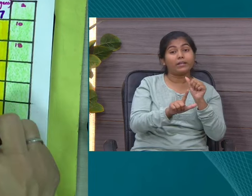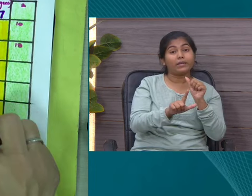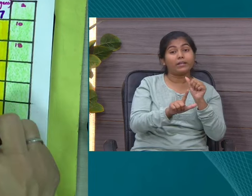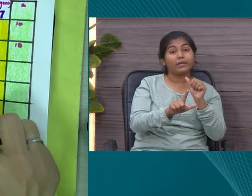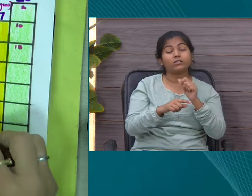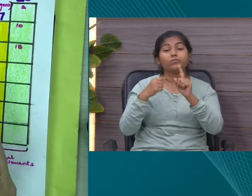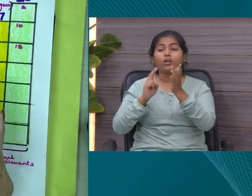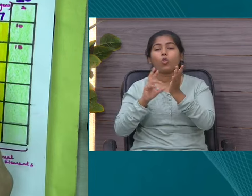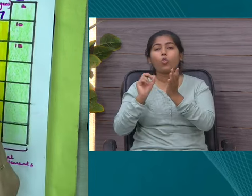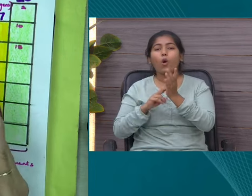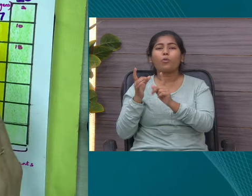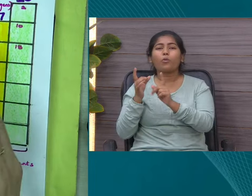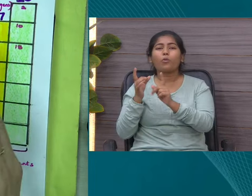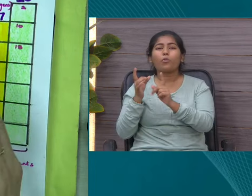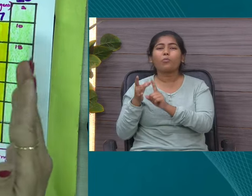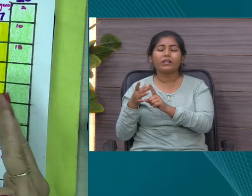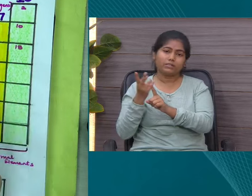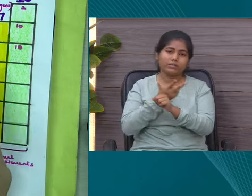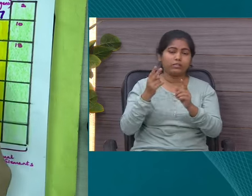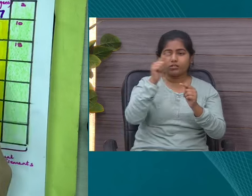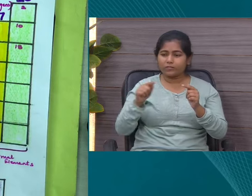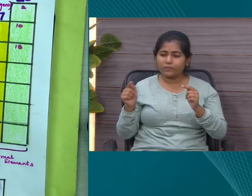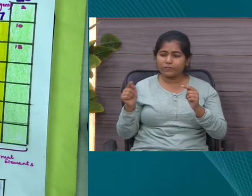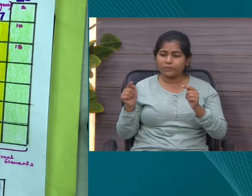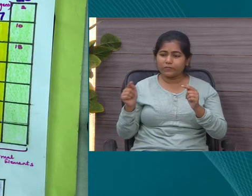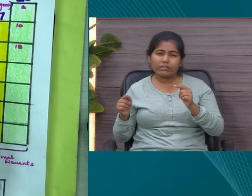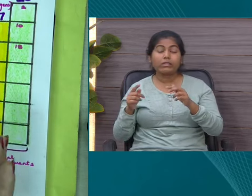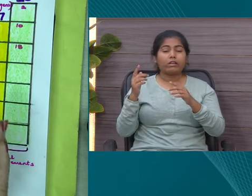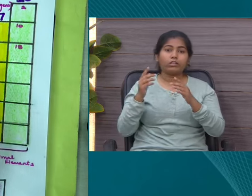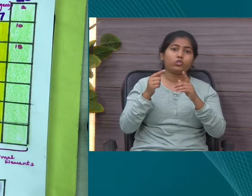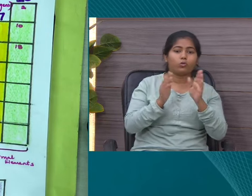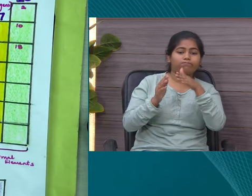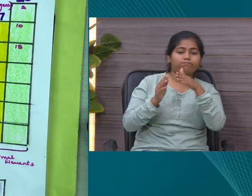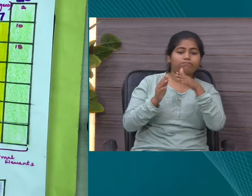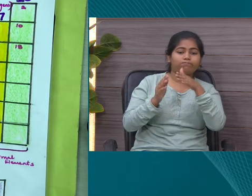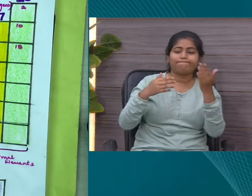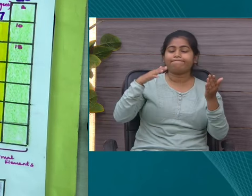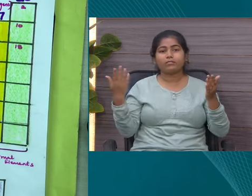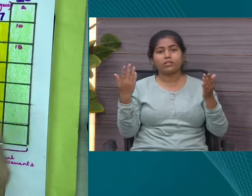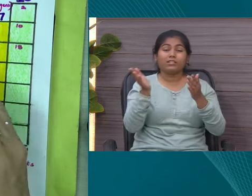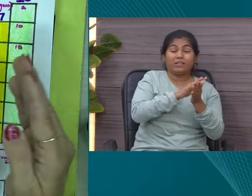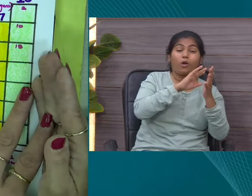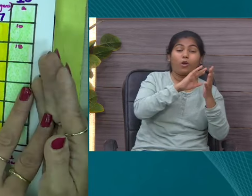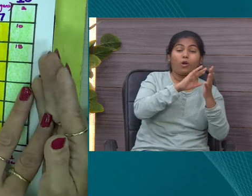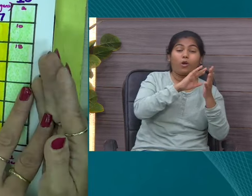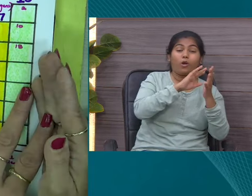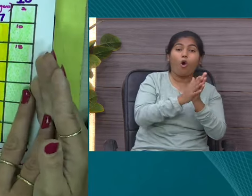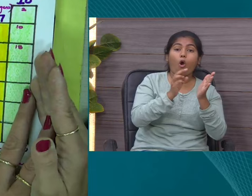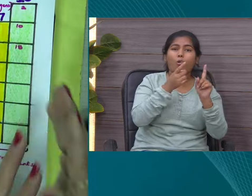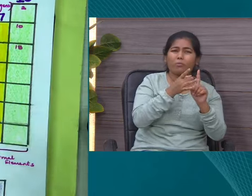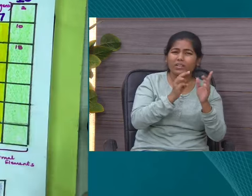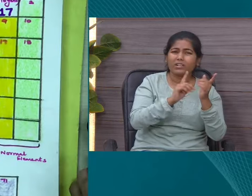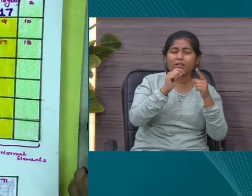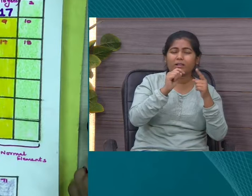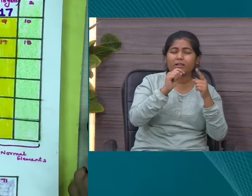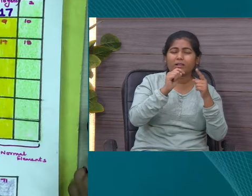ये जो zigzag लाइन है ये बहुत इजीली इस टेबल में डिमार्केट कर रही है लेफ्ट हैंड, इसके लेफ्ट हैंड साइड पर मेटल्स होते हैं और इसके राइट हैंड साइड